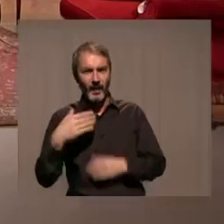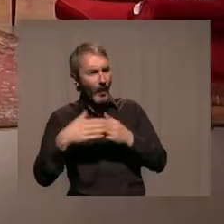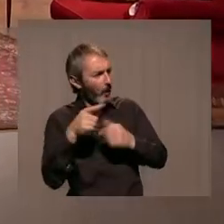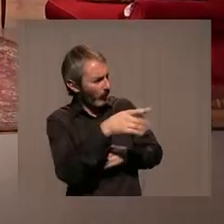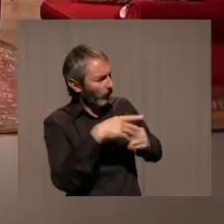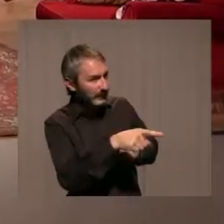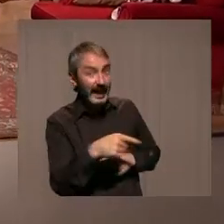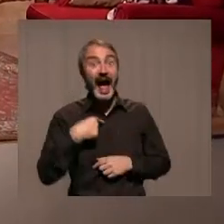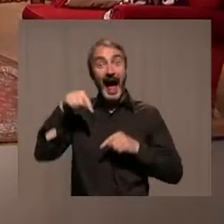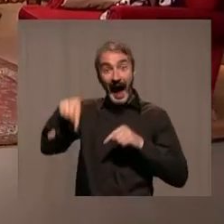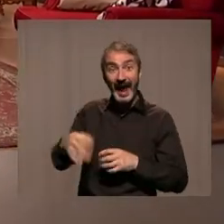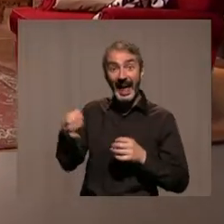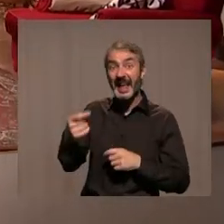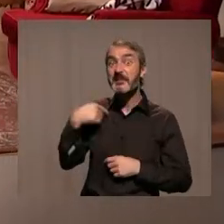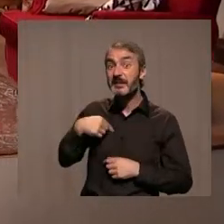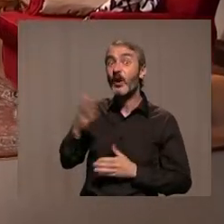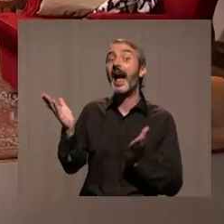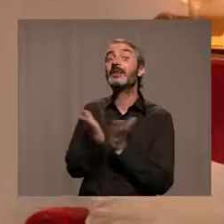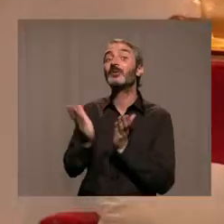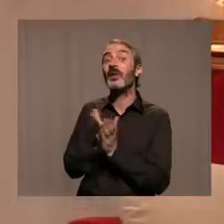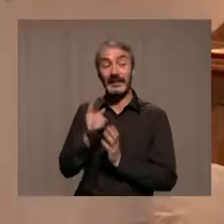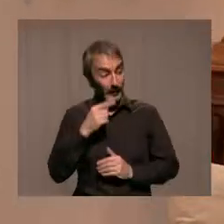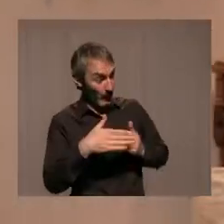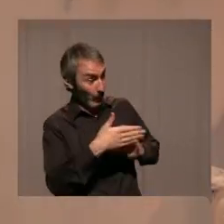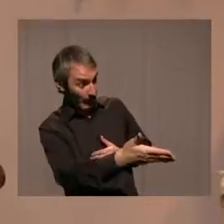sí. I crec que precisament són estudiants. Vés a obrir.